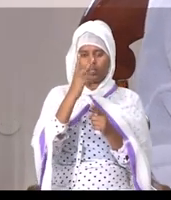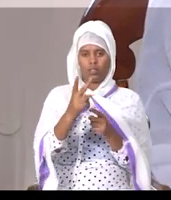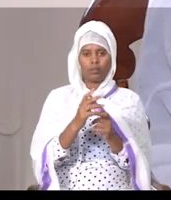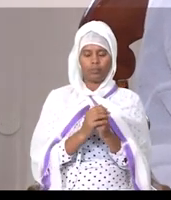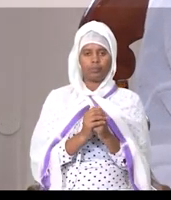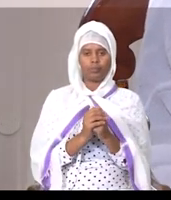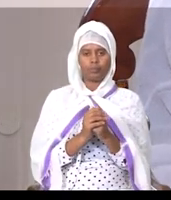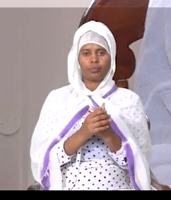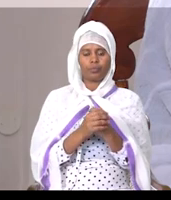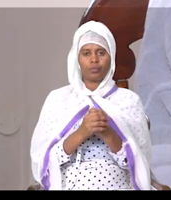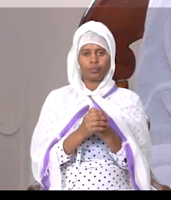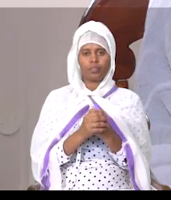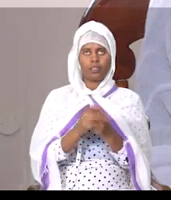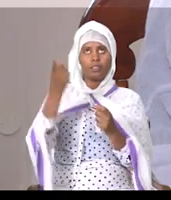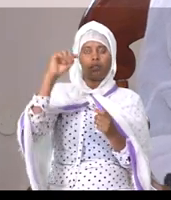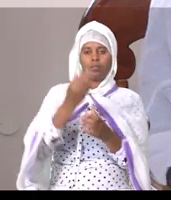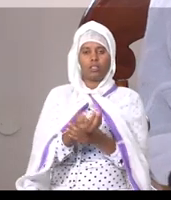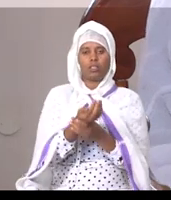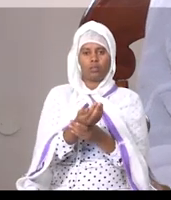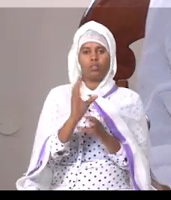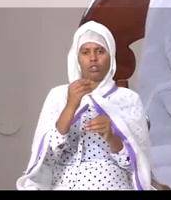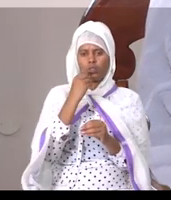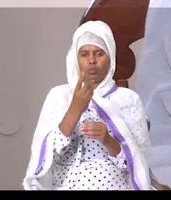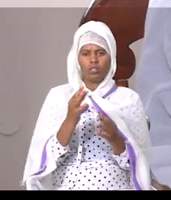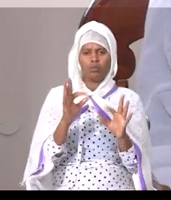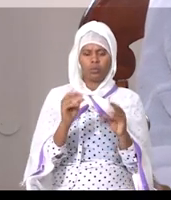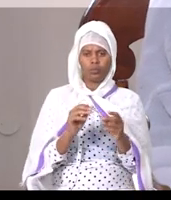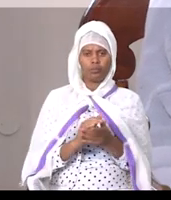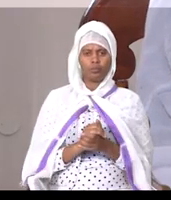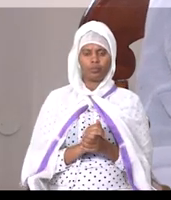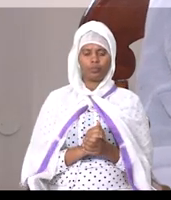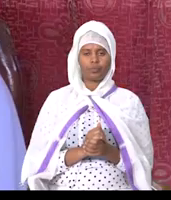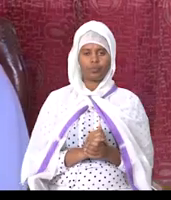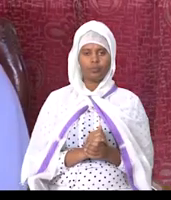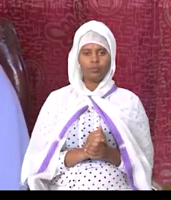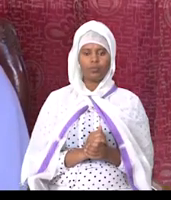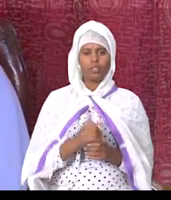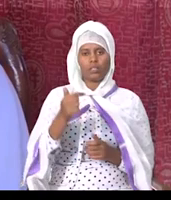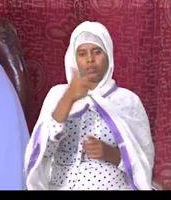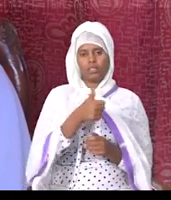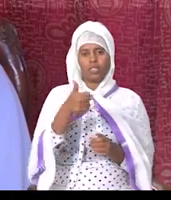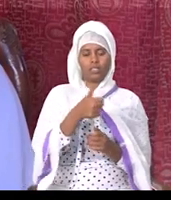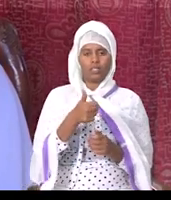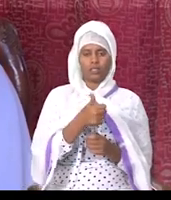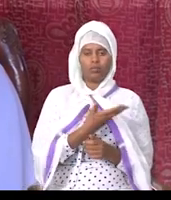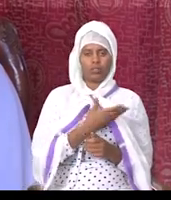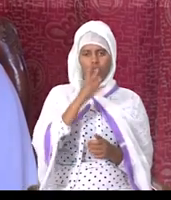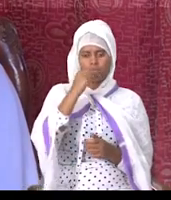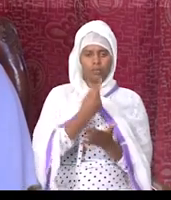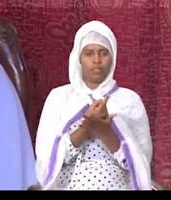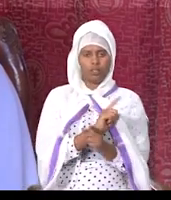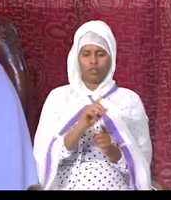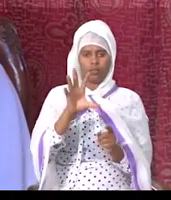ኣመላዲ ንምባል ክጠቕስዎ ይስምዖም እሞ እንታይ ዝብል ትቃል ትርጉሞ ከ እንታይ እታ ናይ ትንቢት ኢሳያስ